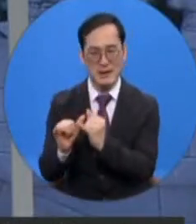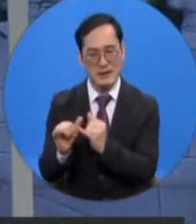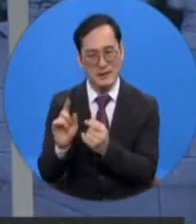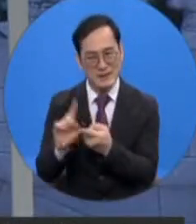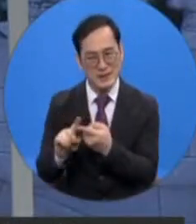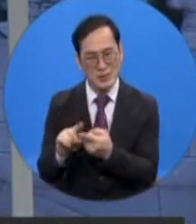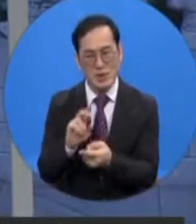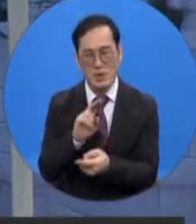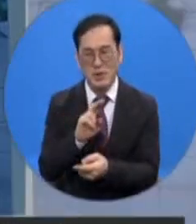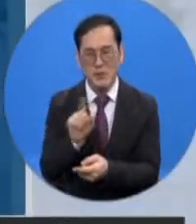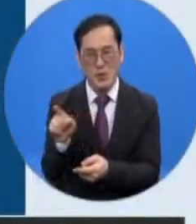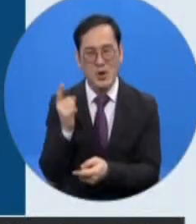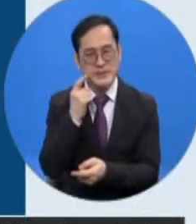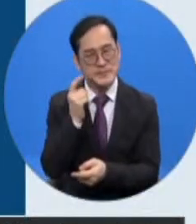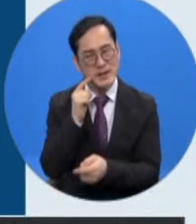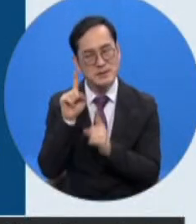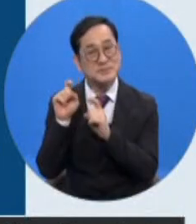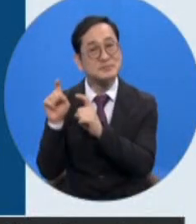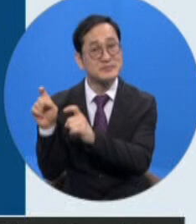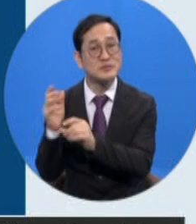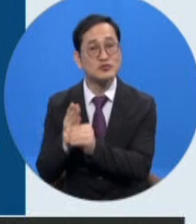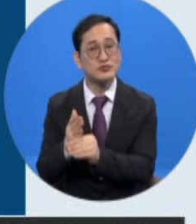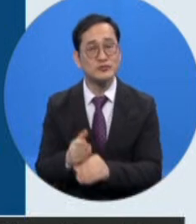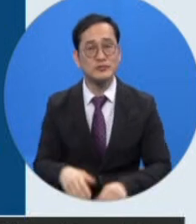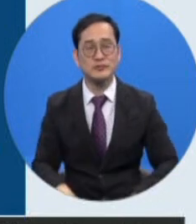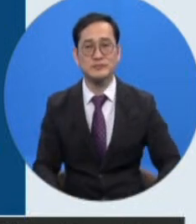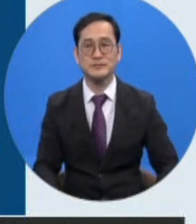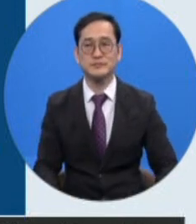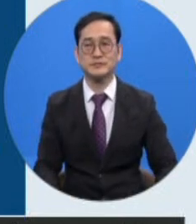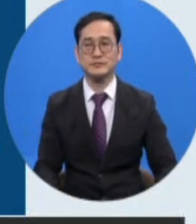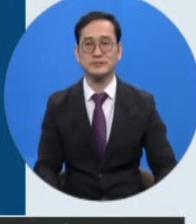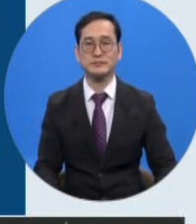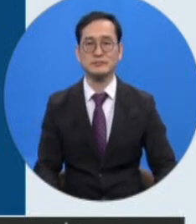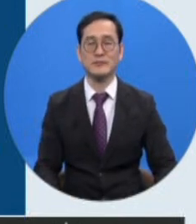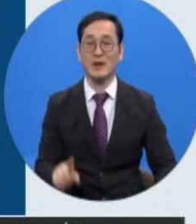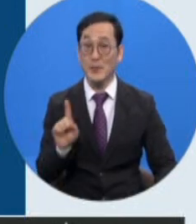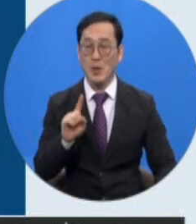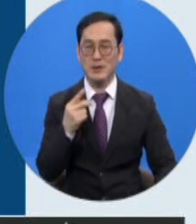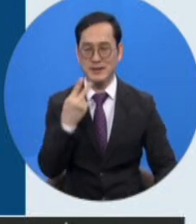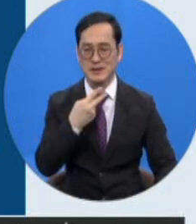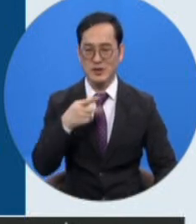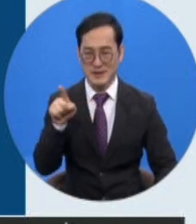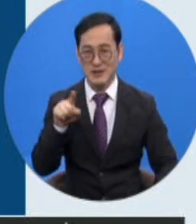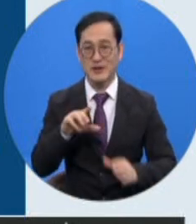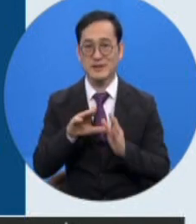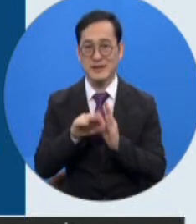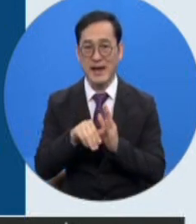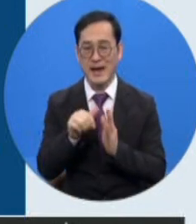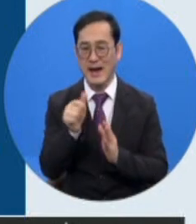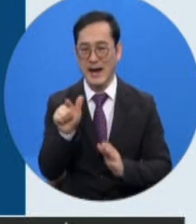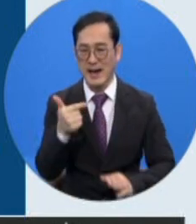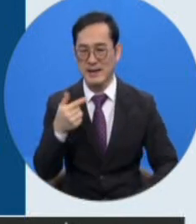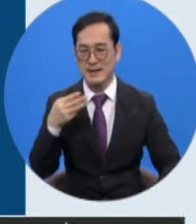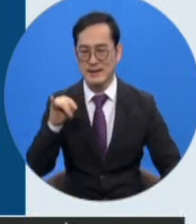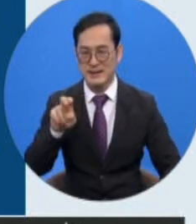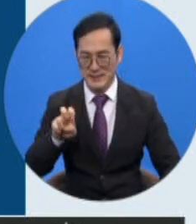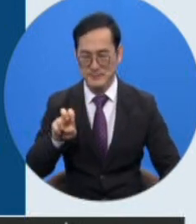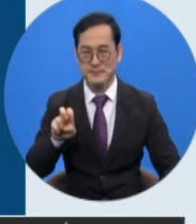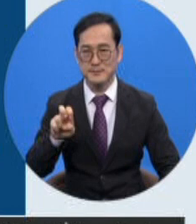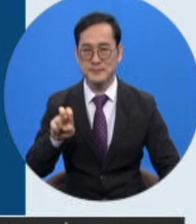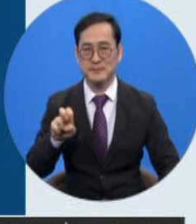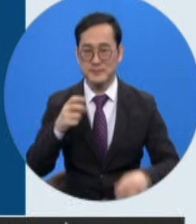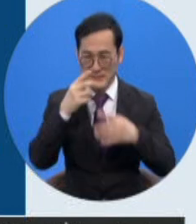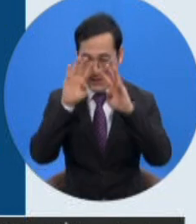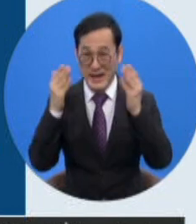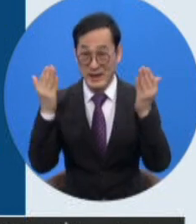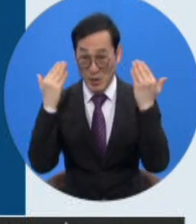제기했습니다. 이재명 기자, 이거 어떤 의혹입니까? 예, 2001년도에 한림성신대 강사지원서를 김건희